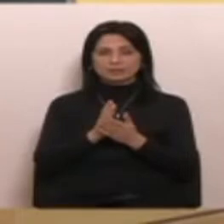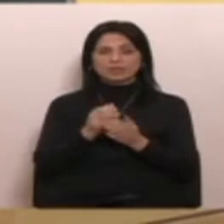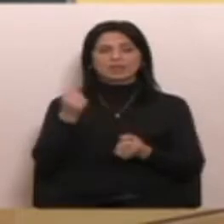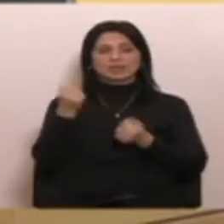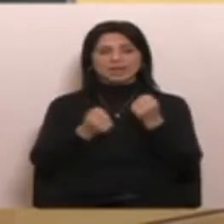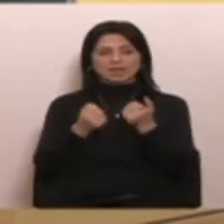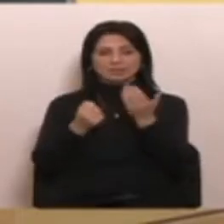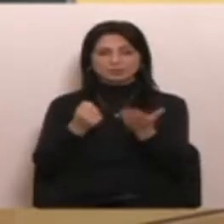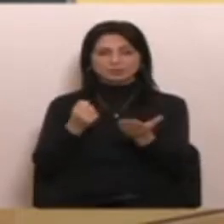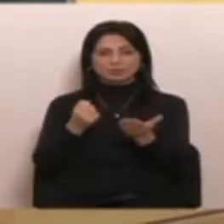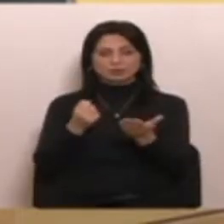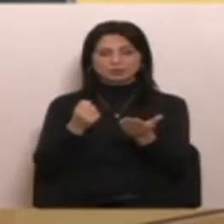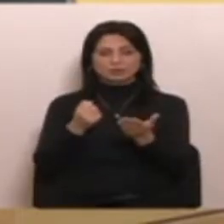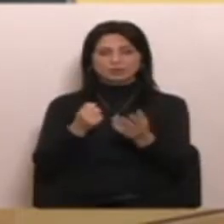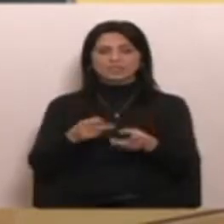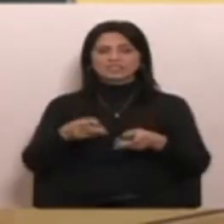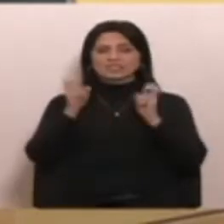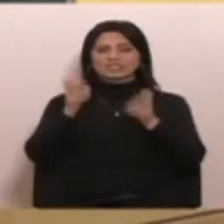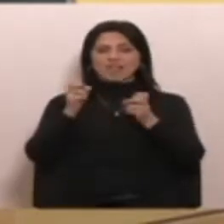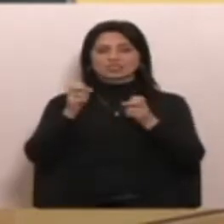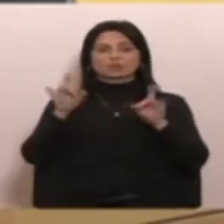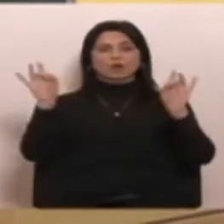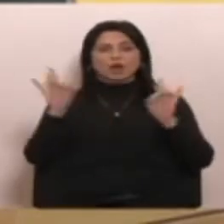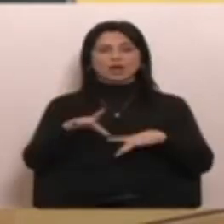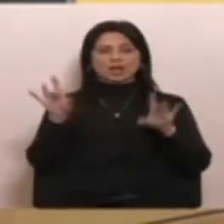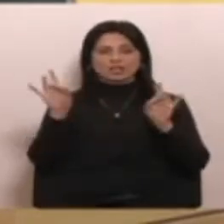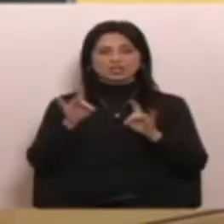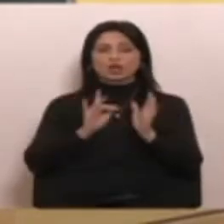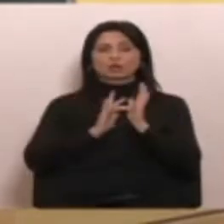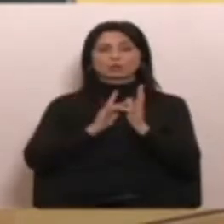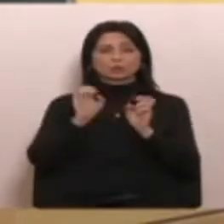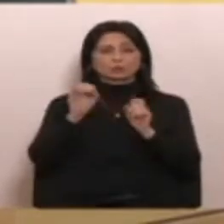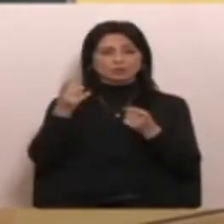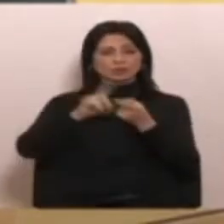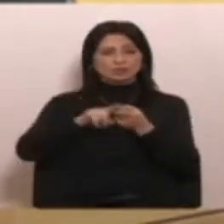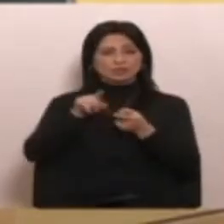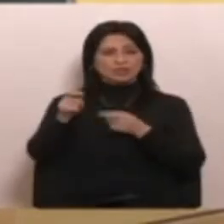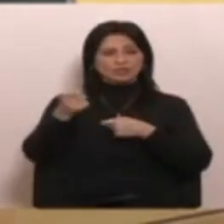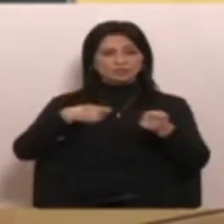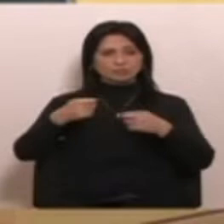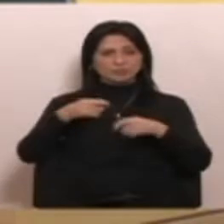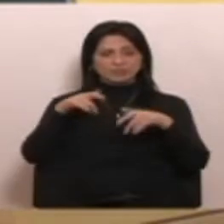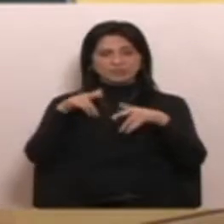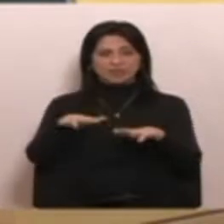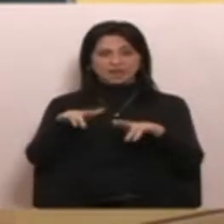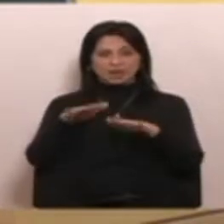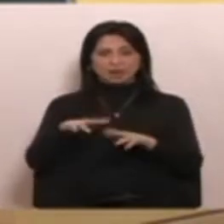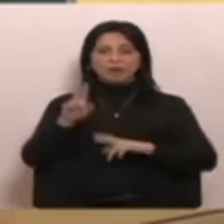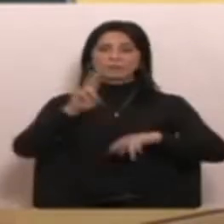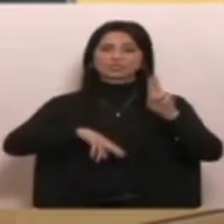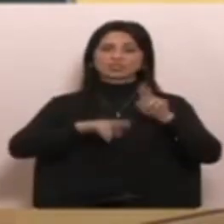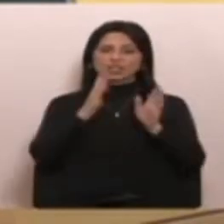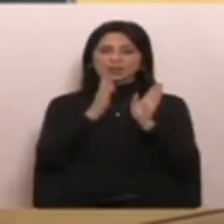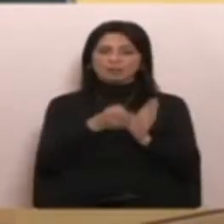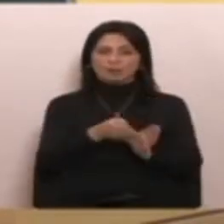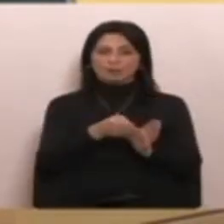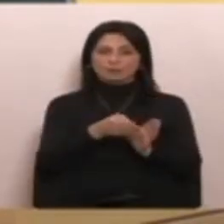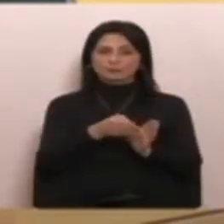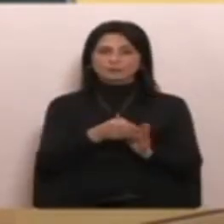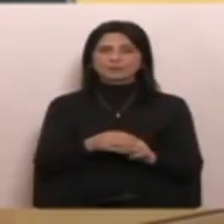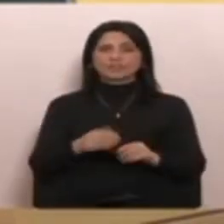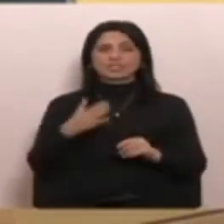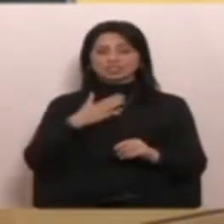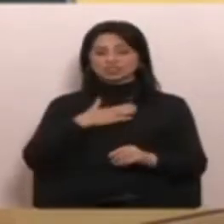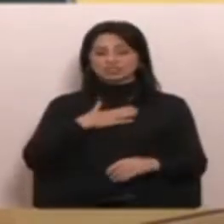ტრანსპორტი, სასტუმროები და რესტორნები, ანუ ტურიზმთან დაკავშირებული ბიზნეს საქმიანობა და მშენებლობის სექტორი. ანუ